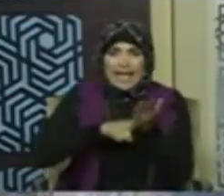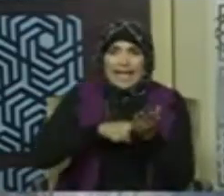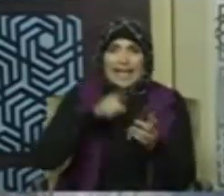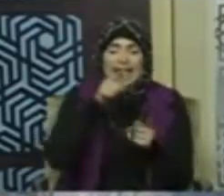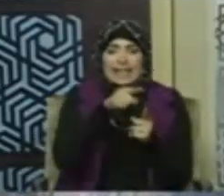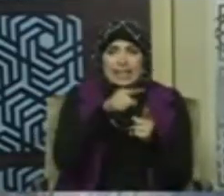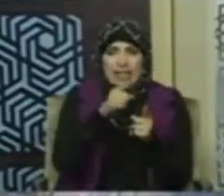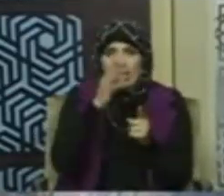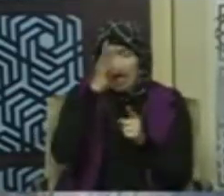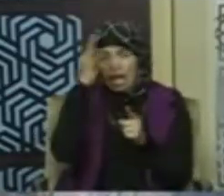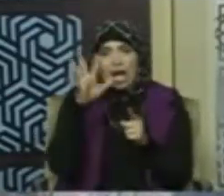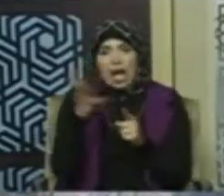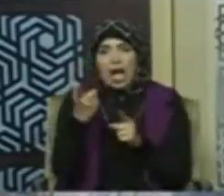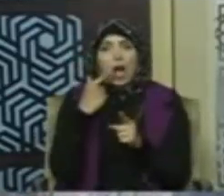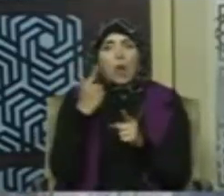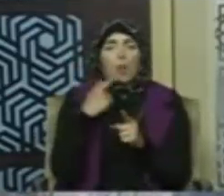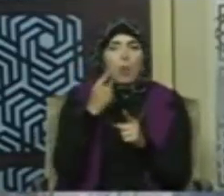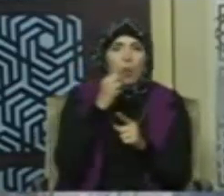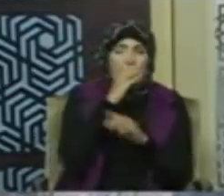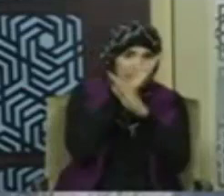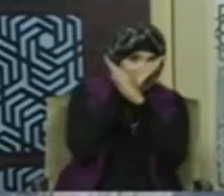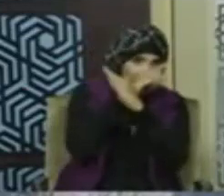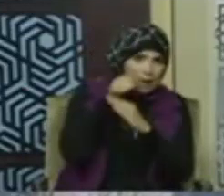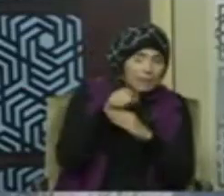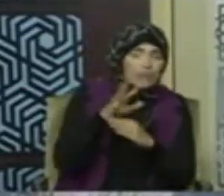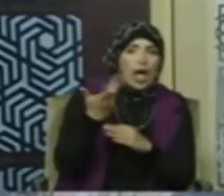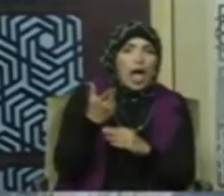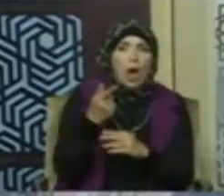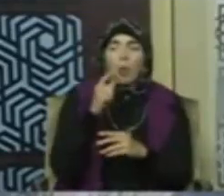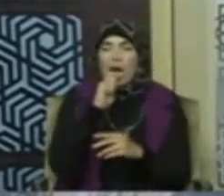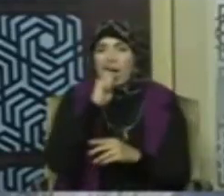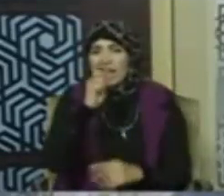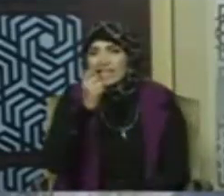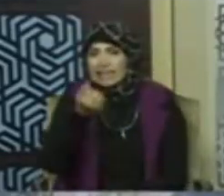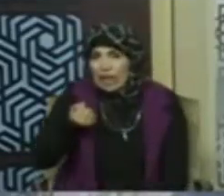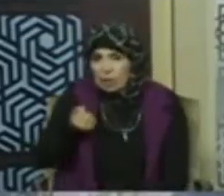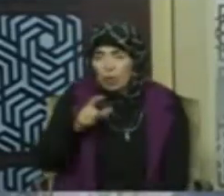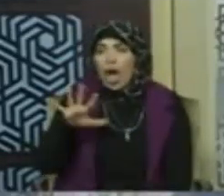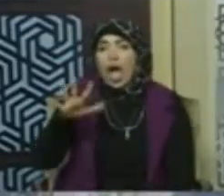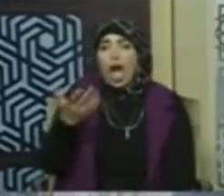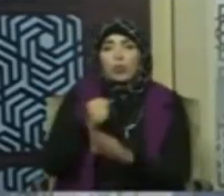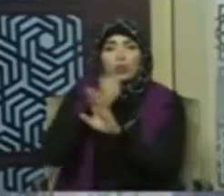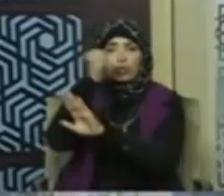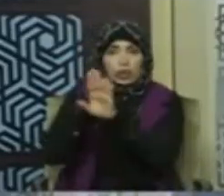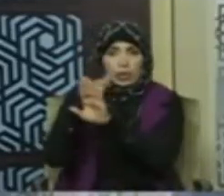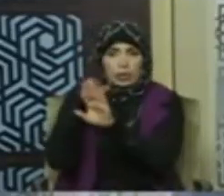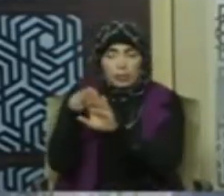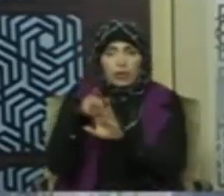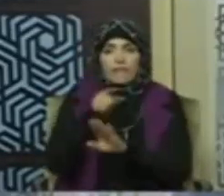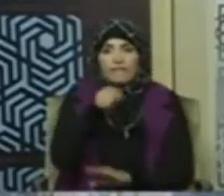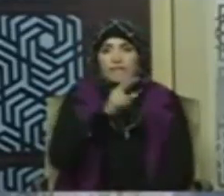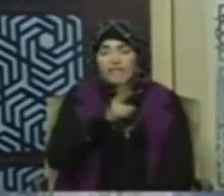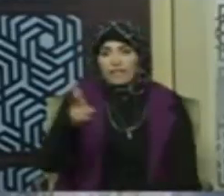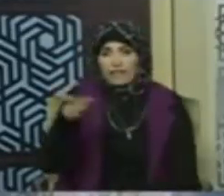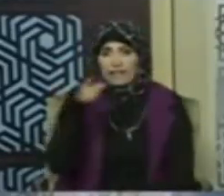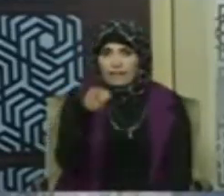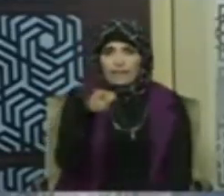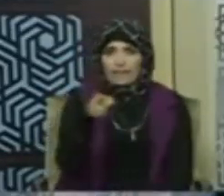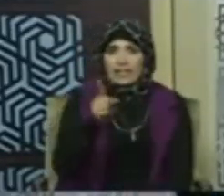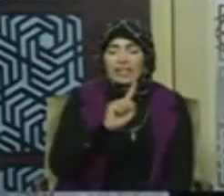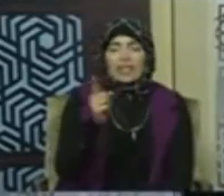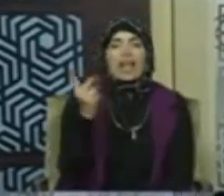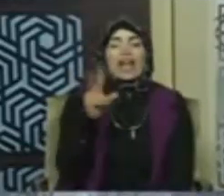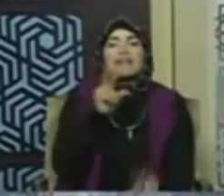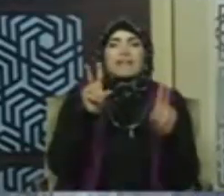إن يخدروا أو يجبنوا أو يبخلوا يغدو عليك مرجلين كأنهم لم